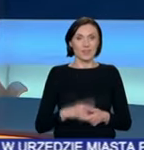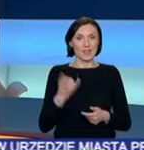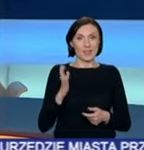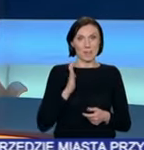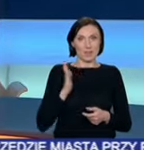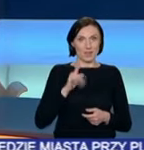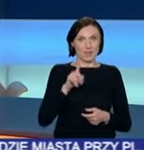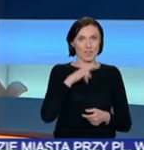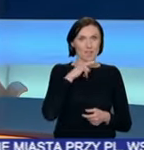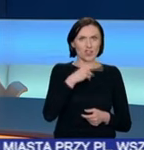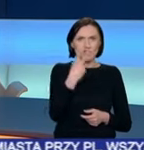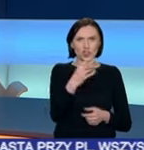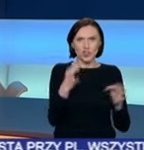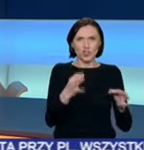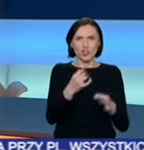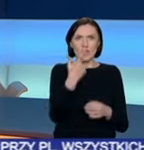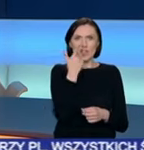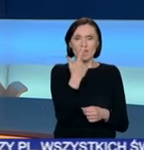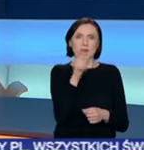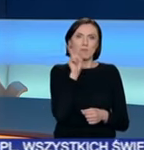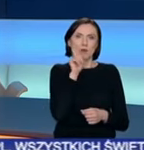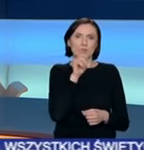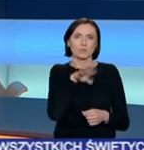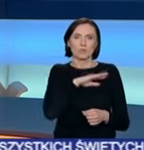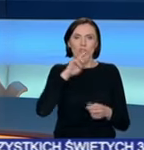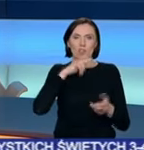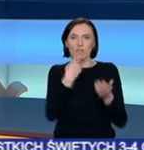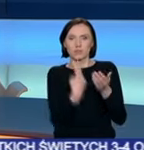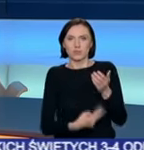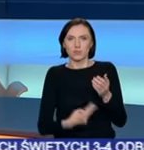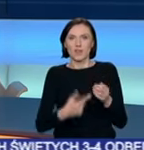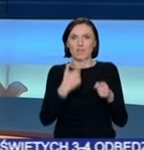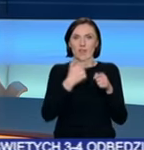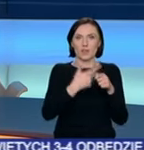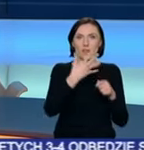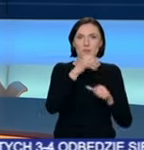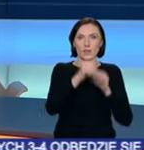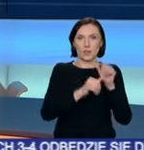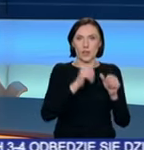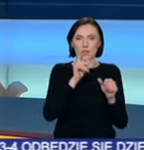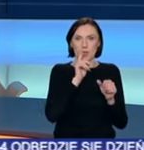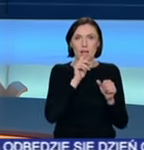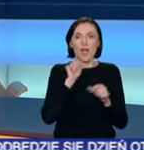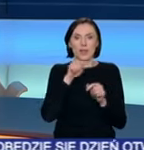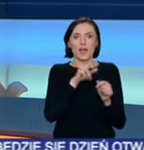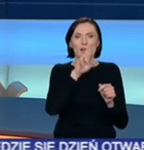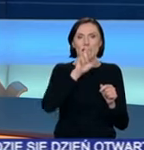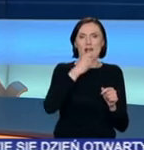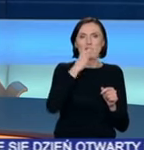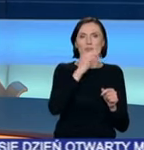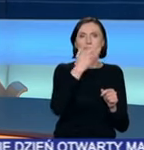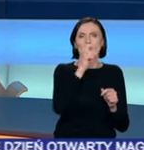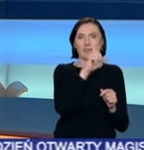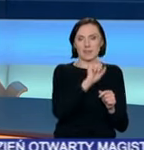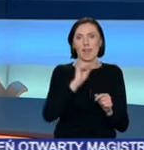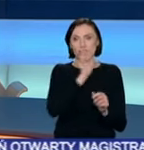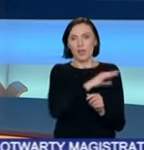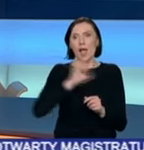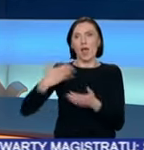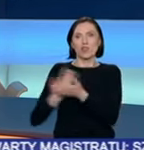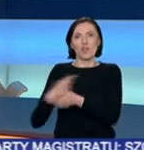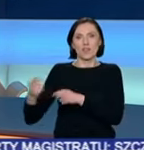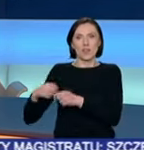dziś utonęło 2 mężczyzn. W Radziemicach w powiecie proszowickim utonął 25-latek, a z jeziora Czorsztyńskiego w powiecie nowotarskim wyłowiono